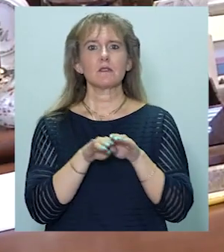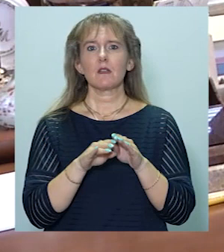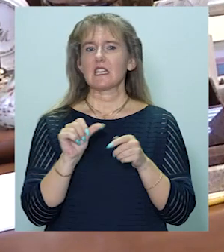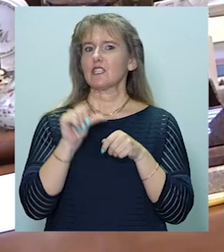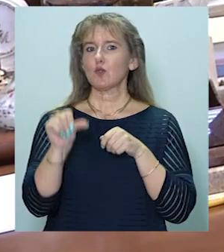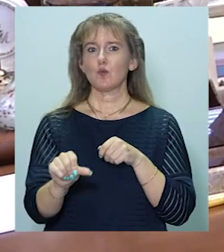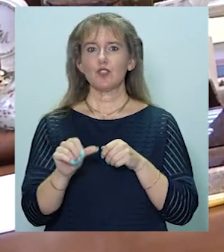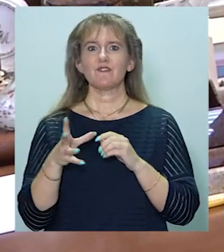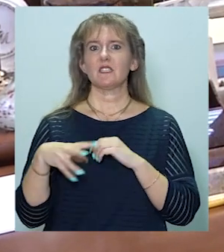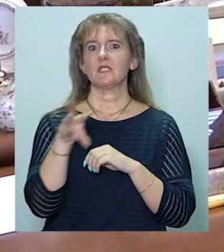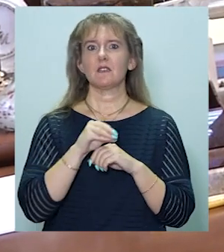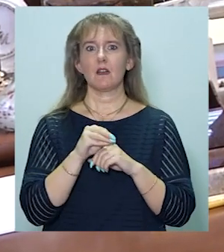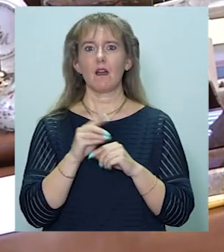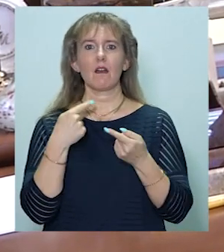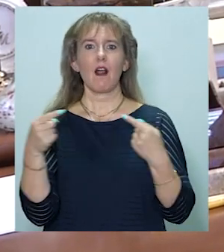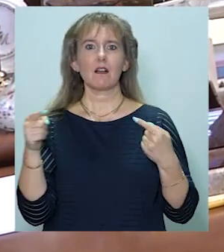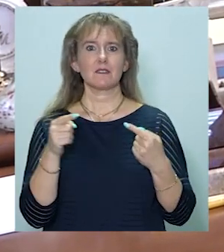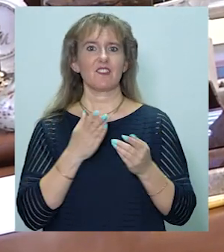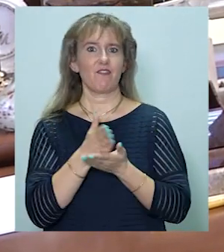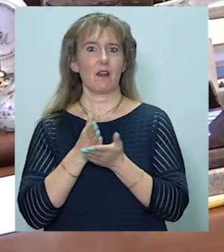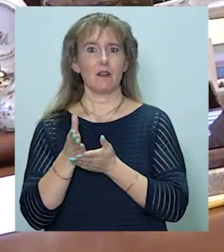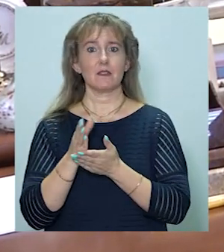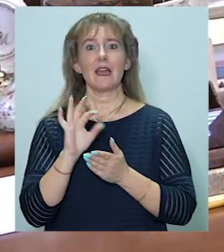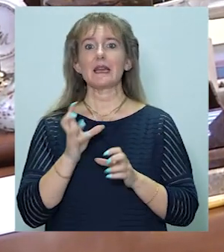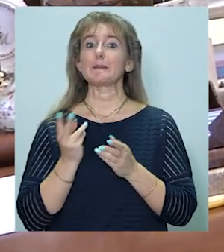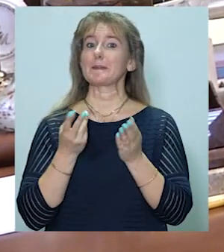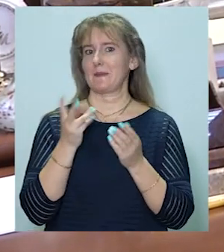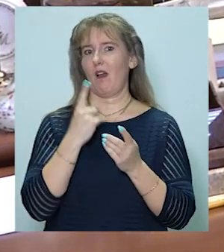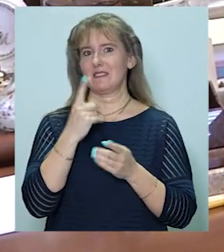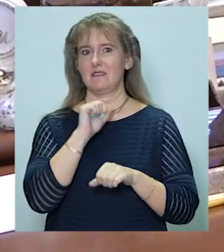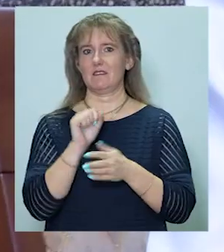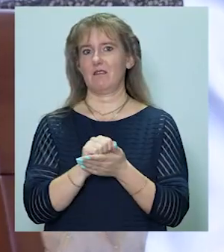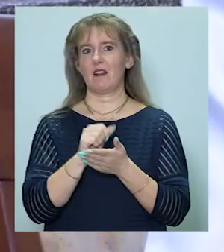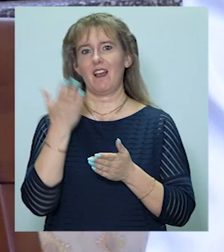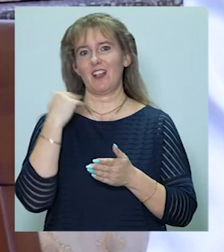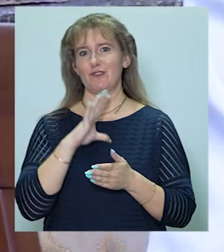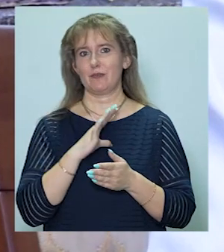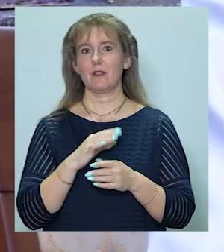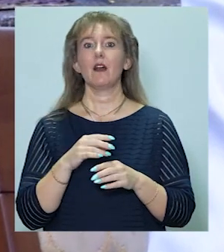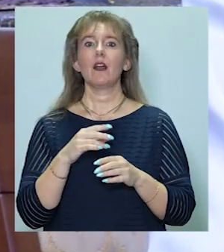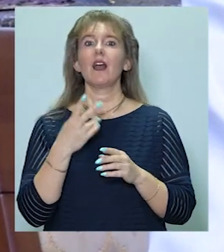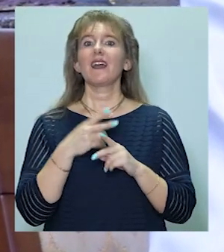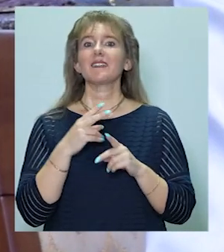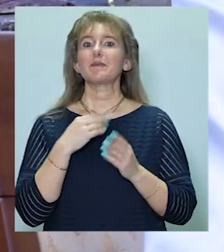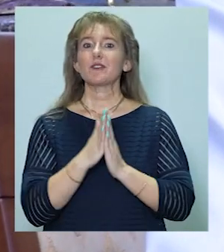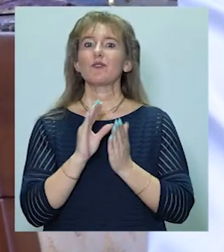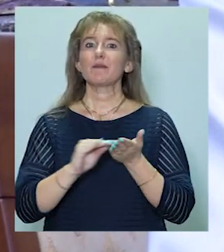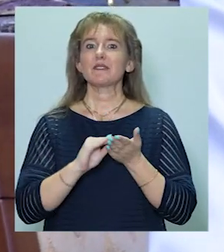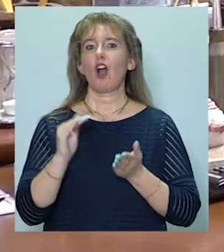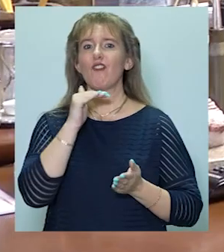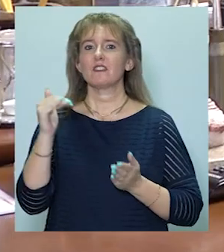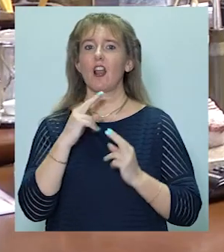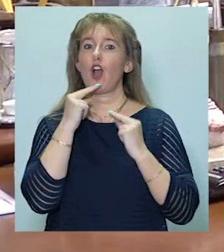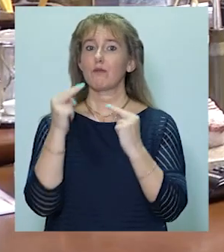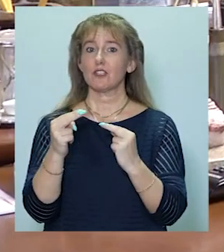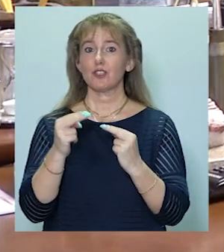все разные абсолютно варианты и прийти к одному стандарту, как это было раньше. Просил вас написать мне официальное